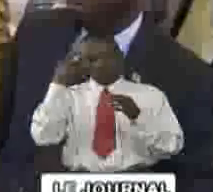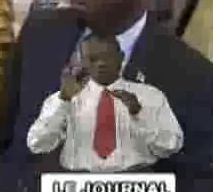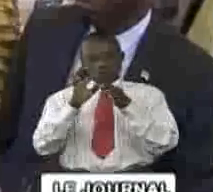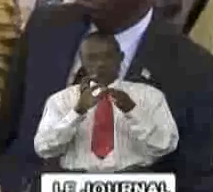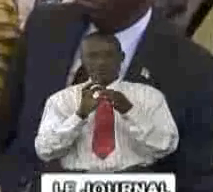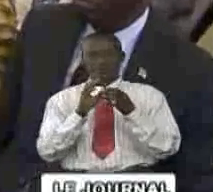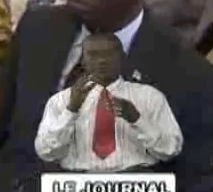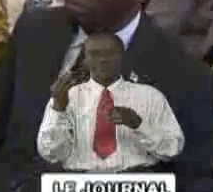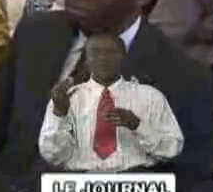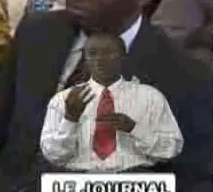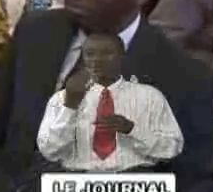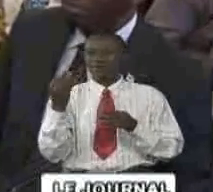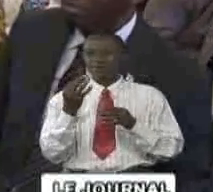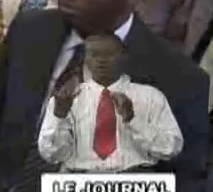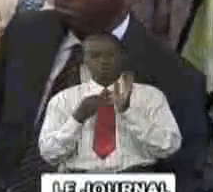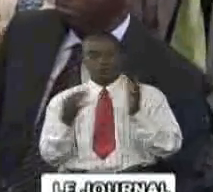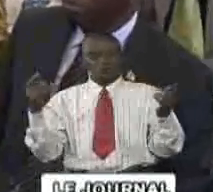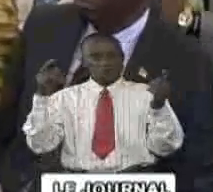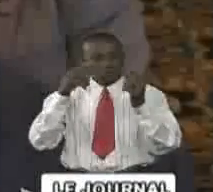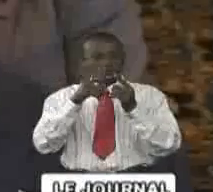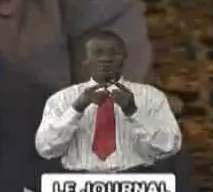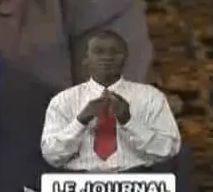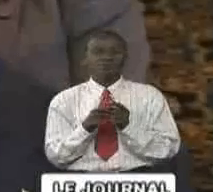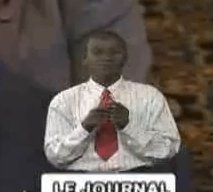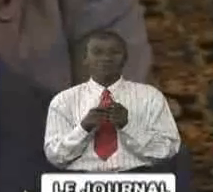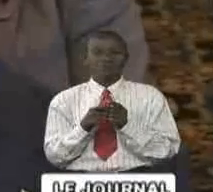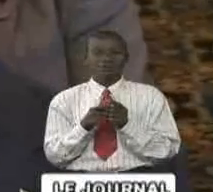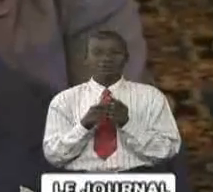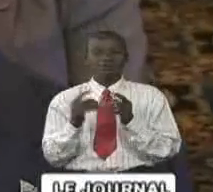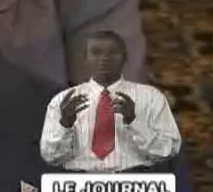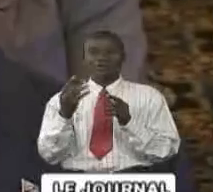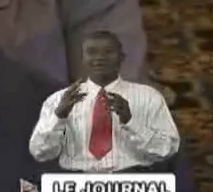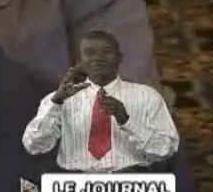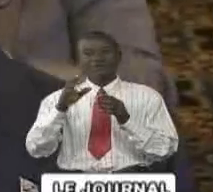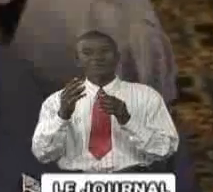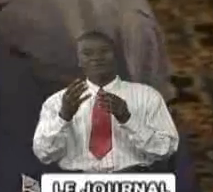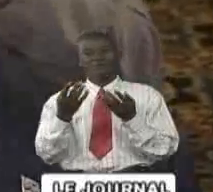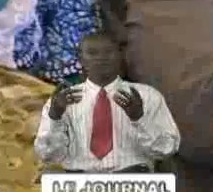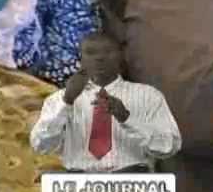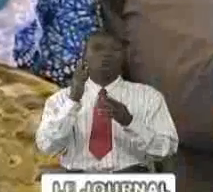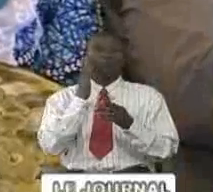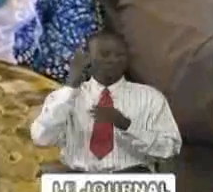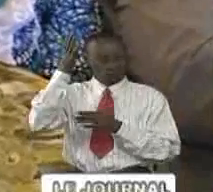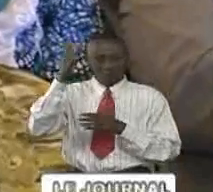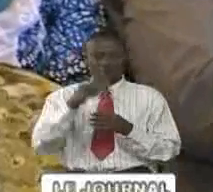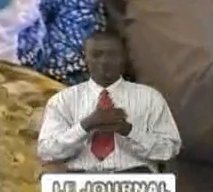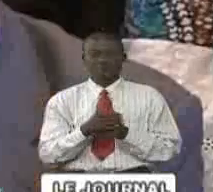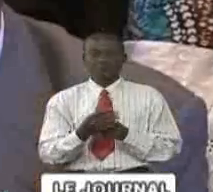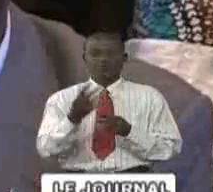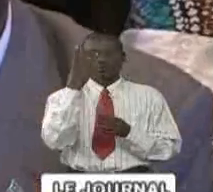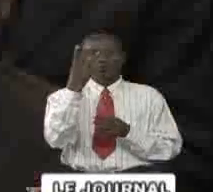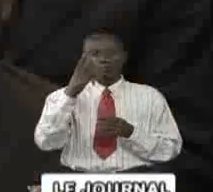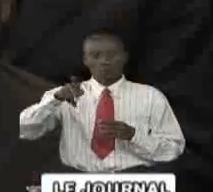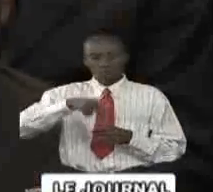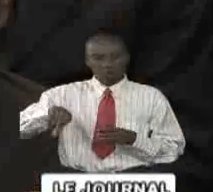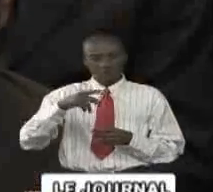prochain. Il s'écoulera sur 900 km en 8 étapes et traversera trois provinces, Bas-Congo,